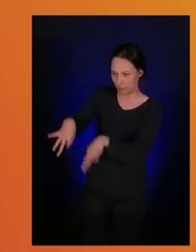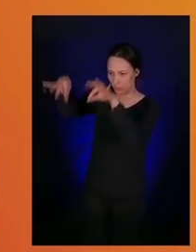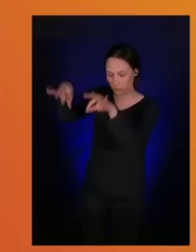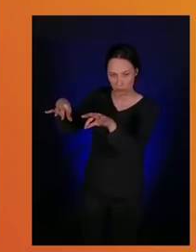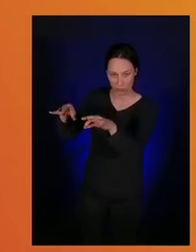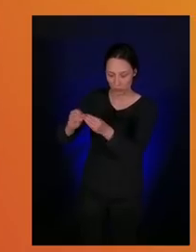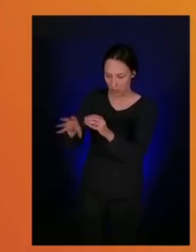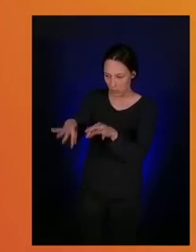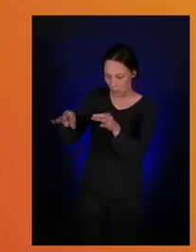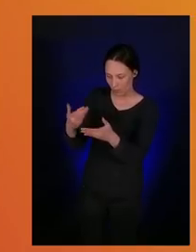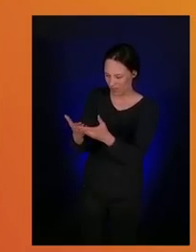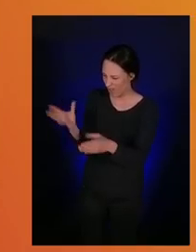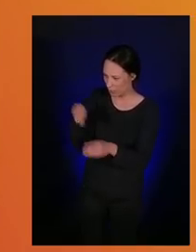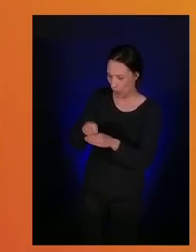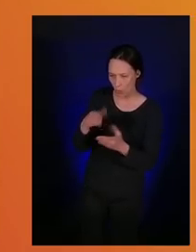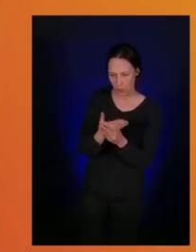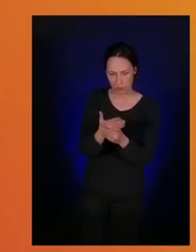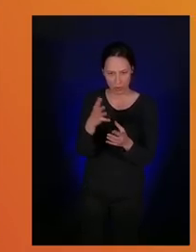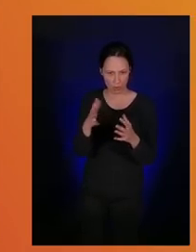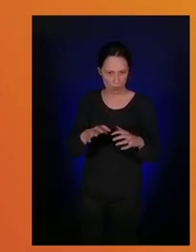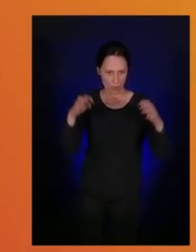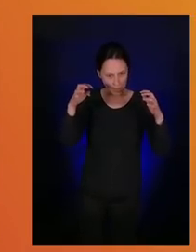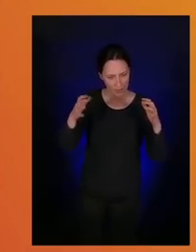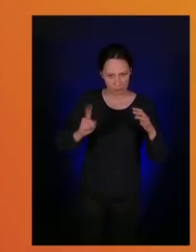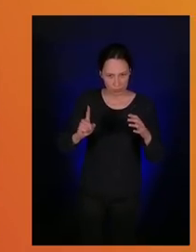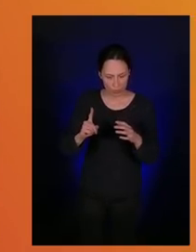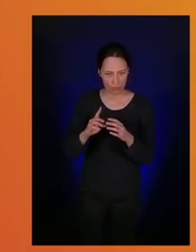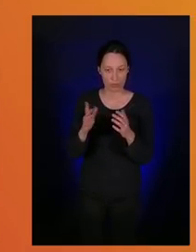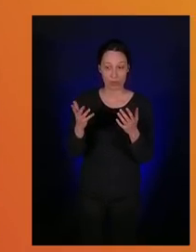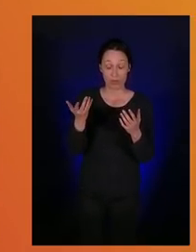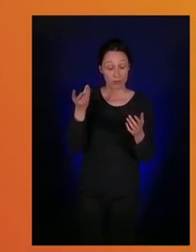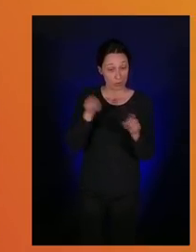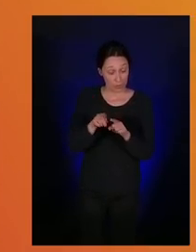dans un document du Congrès. On aurait pu pointer aussi la perte